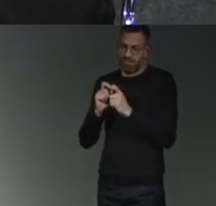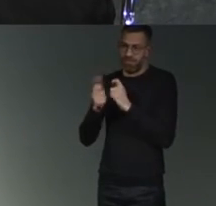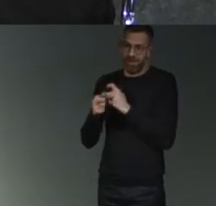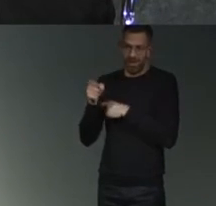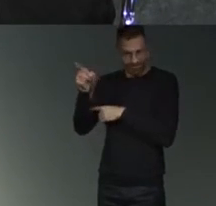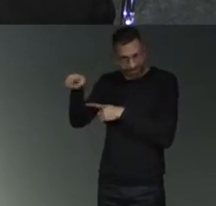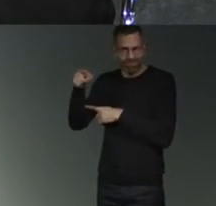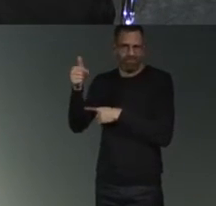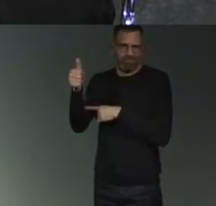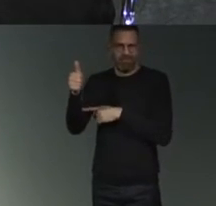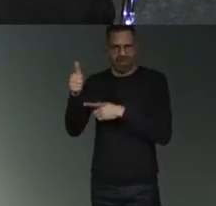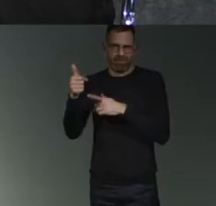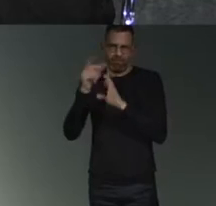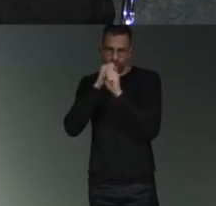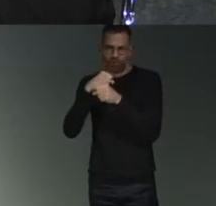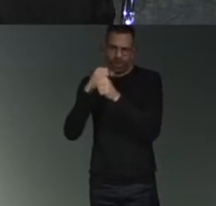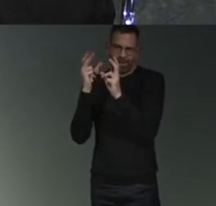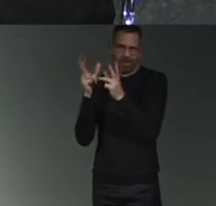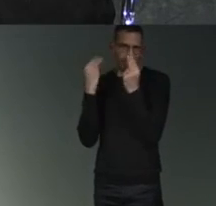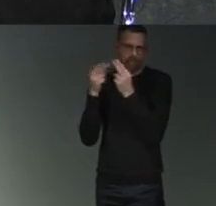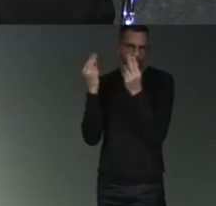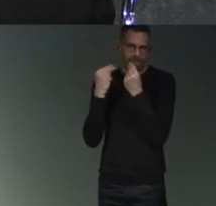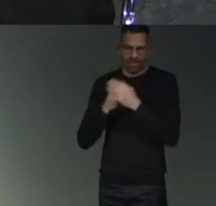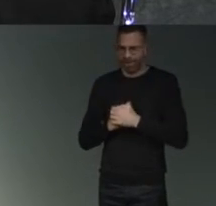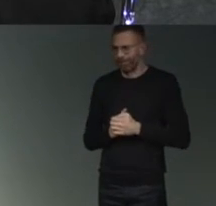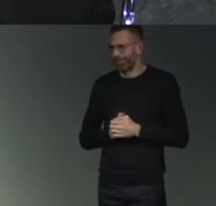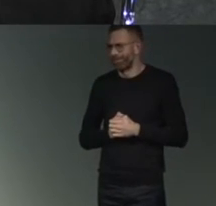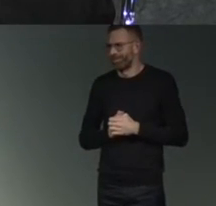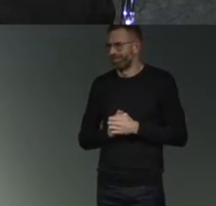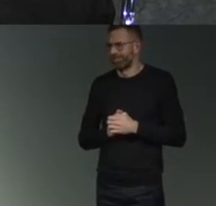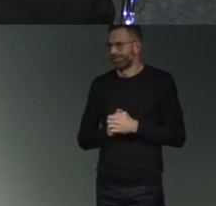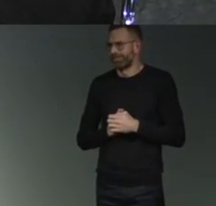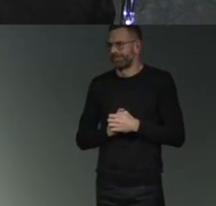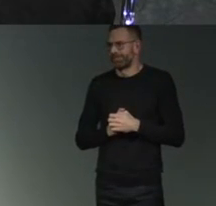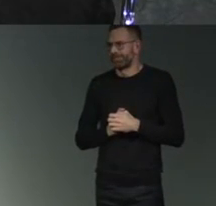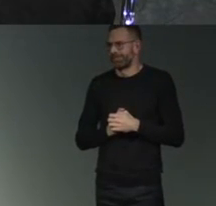à leur tour à confier des secrets et à faire des confidences.